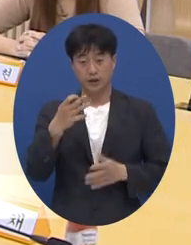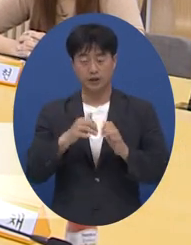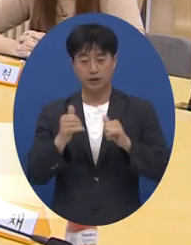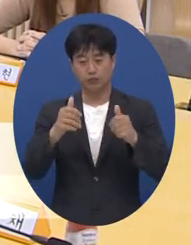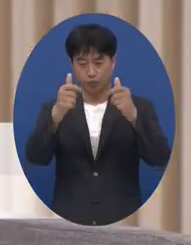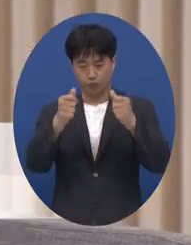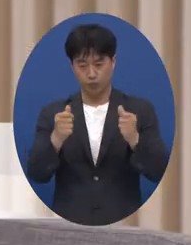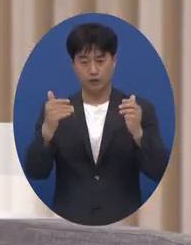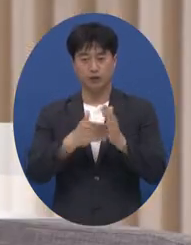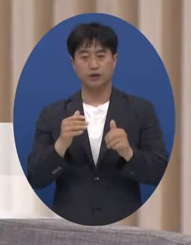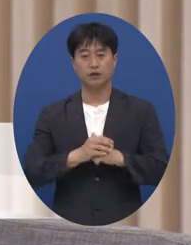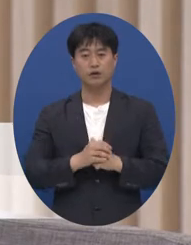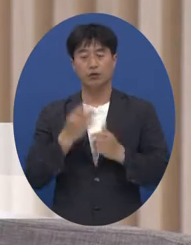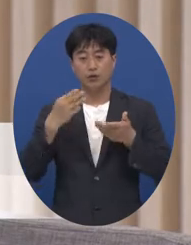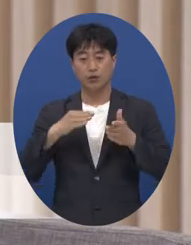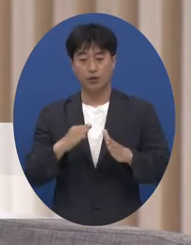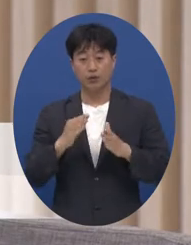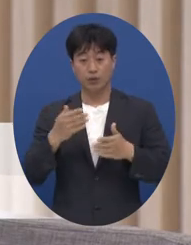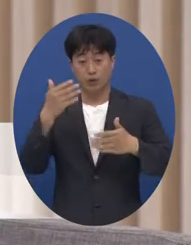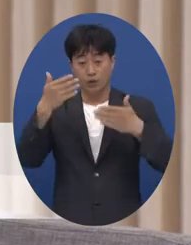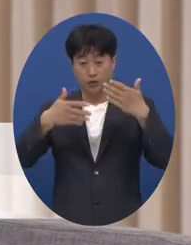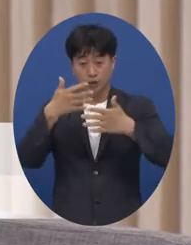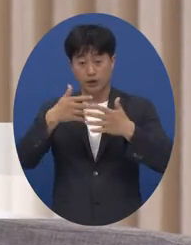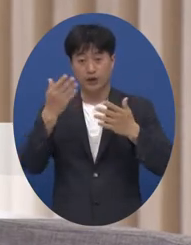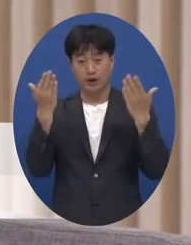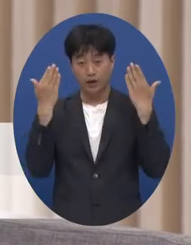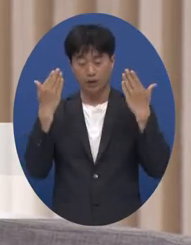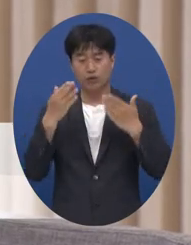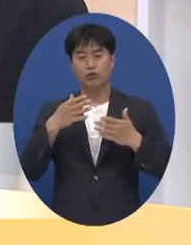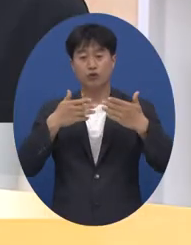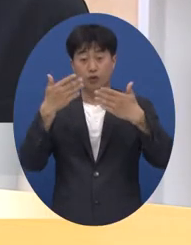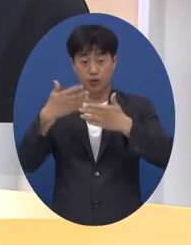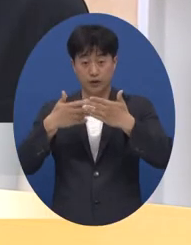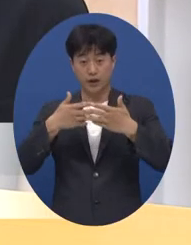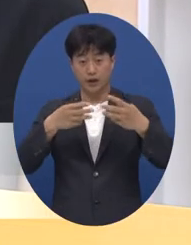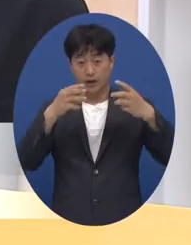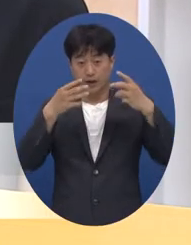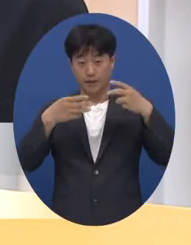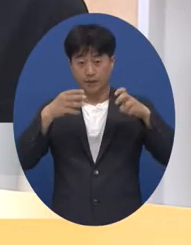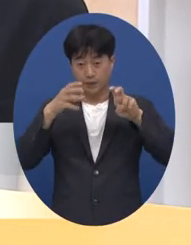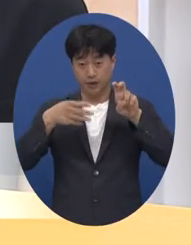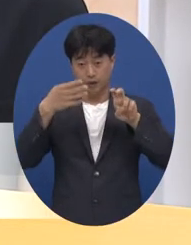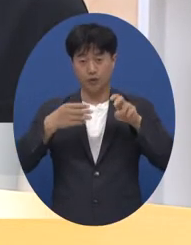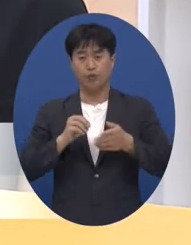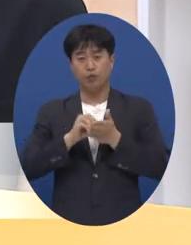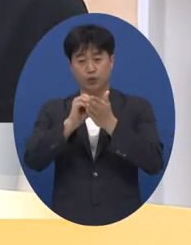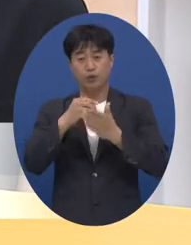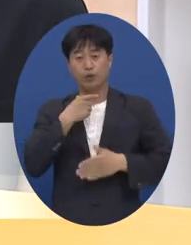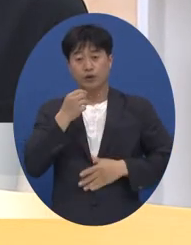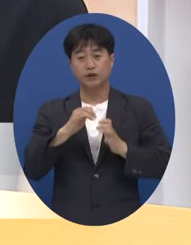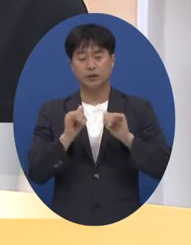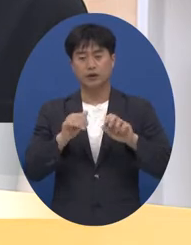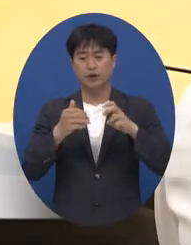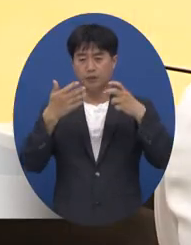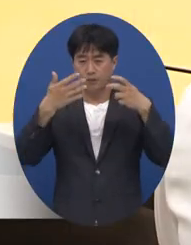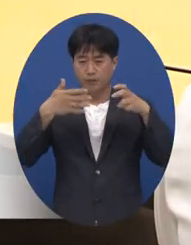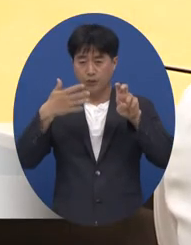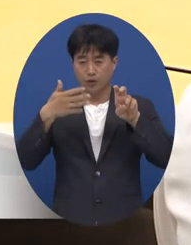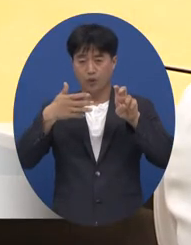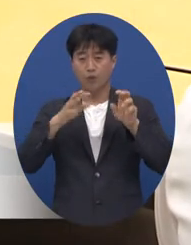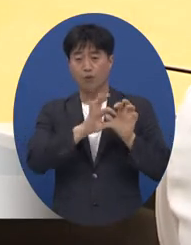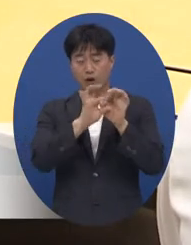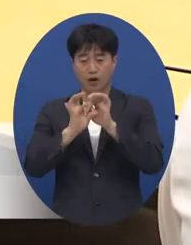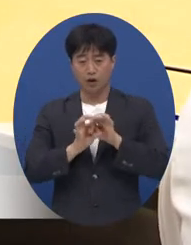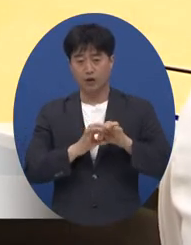수료생을 배출했습니다. 경기도 영상아카데미는 영상, 미디어 분야 취업 희망자들에게 미디어 관련 직업